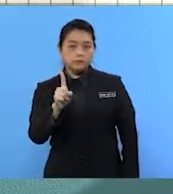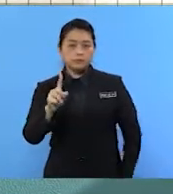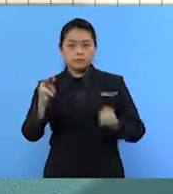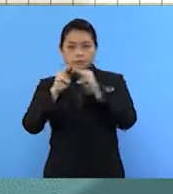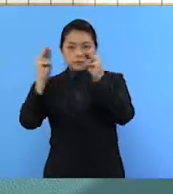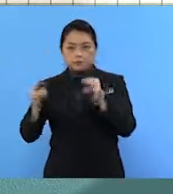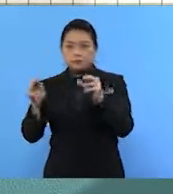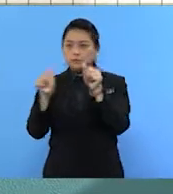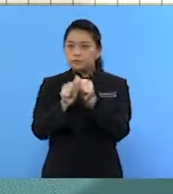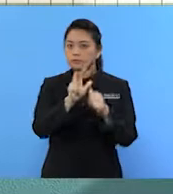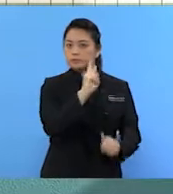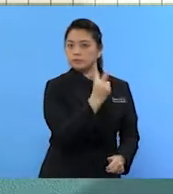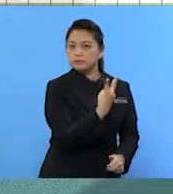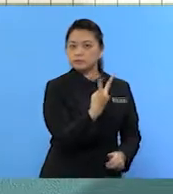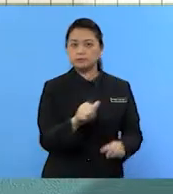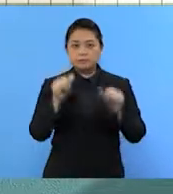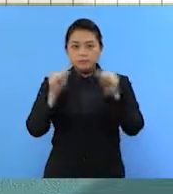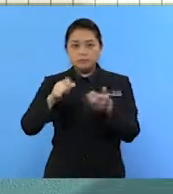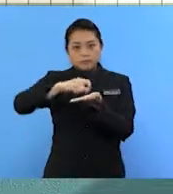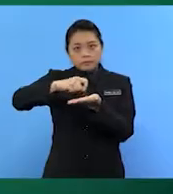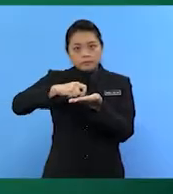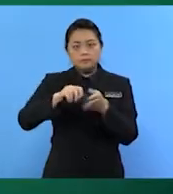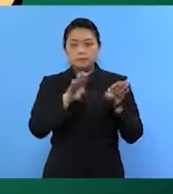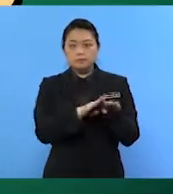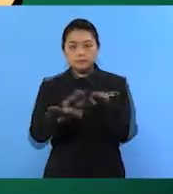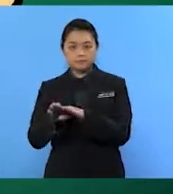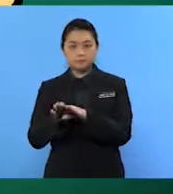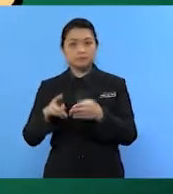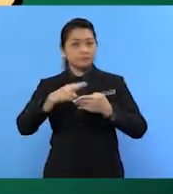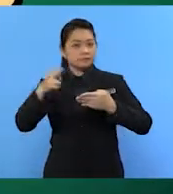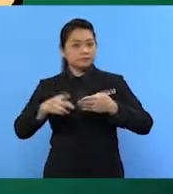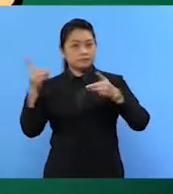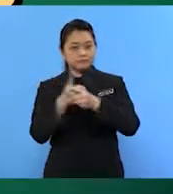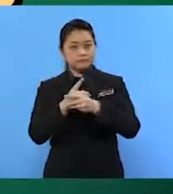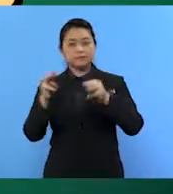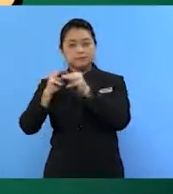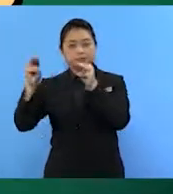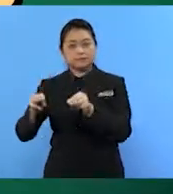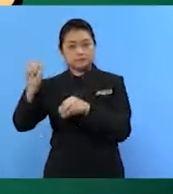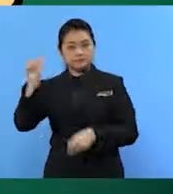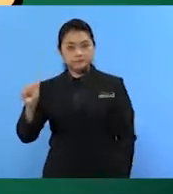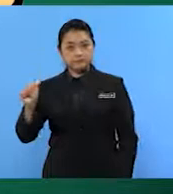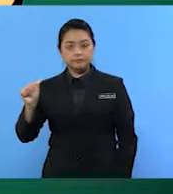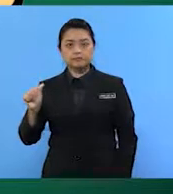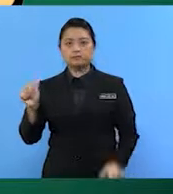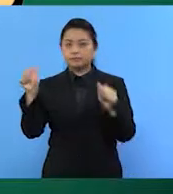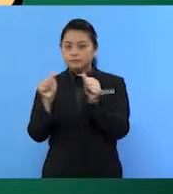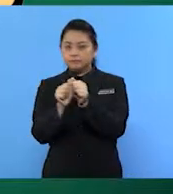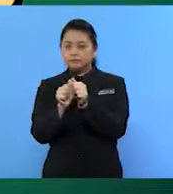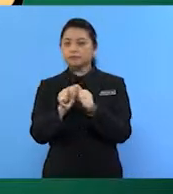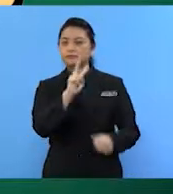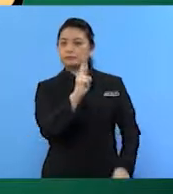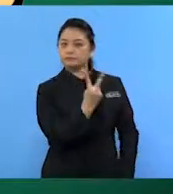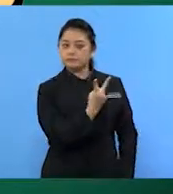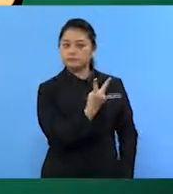dengan songsangannya boleh ditulis sebagai hasil darab matriks A dengan